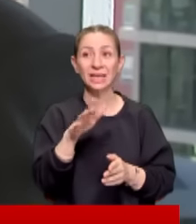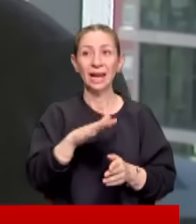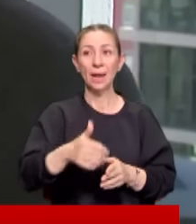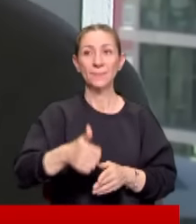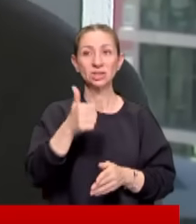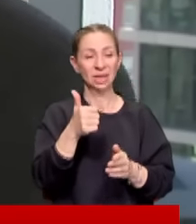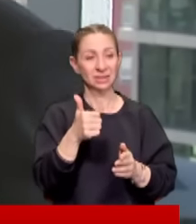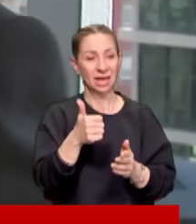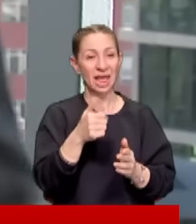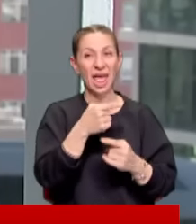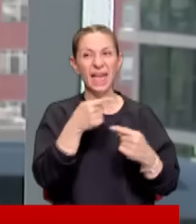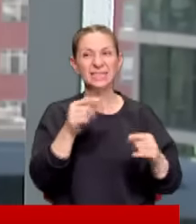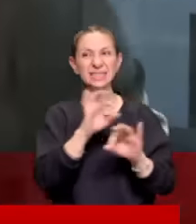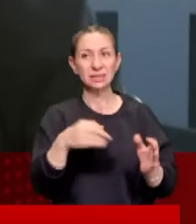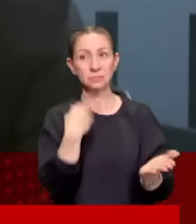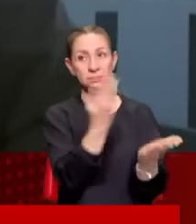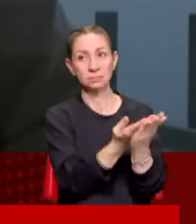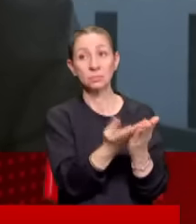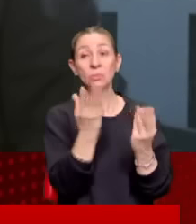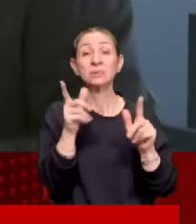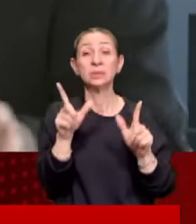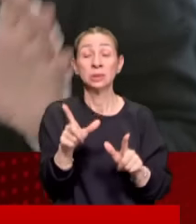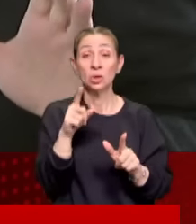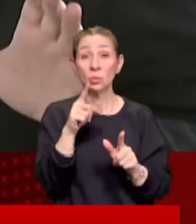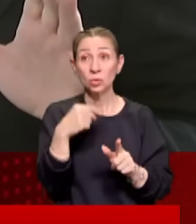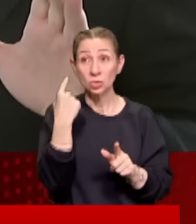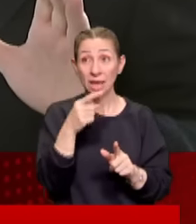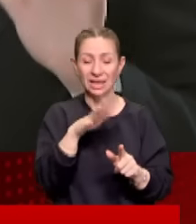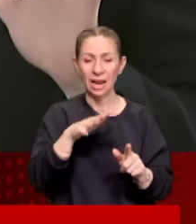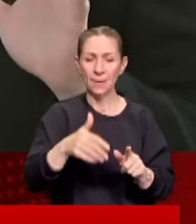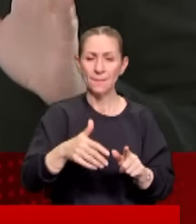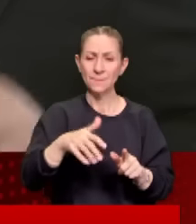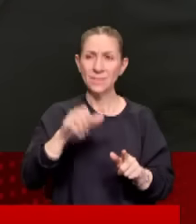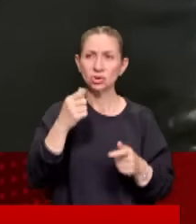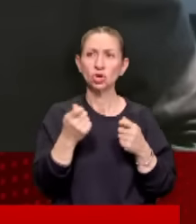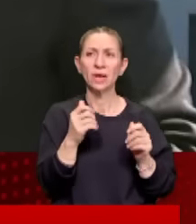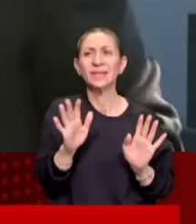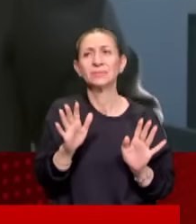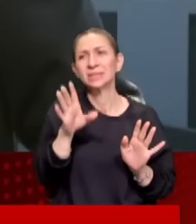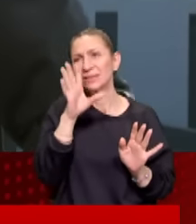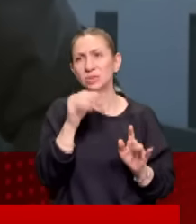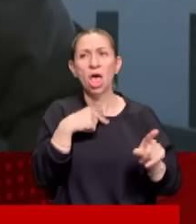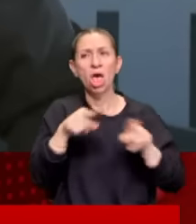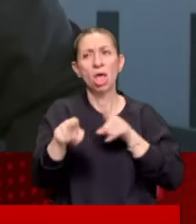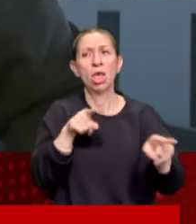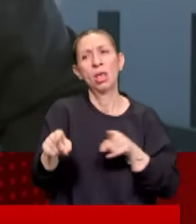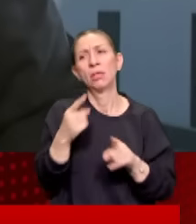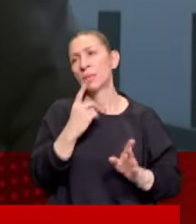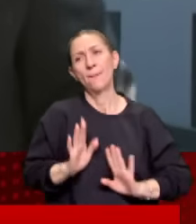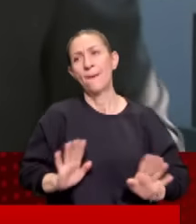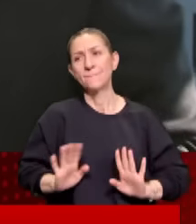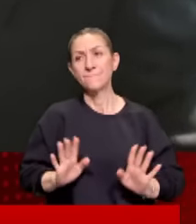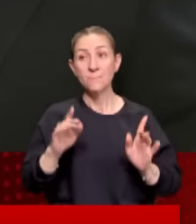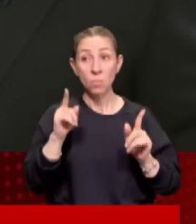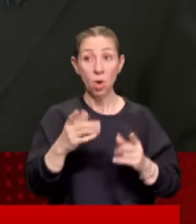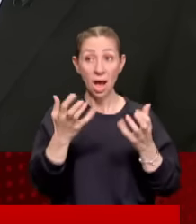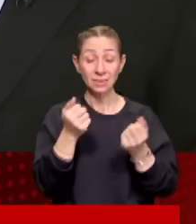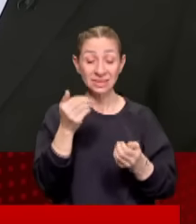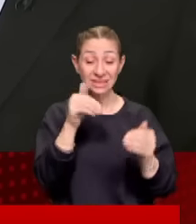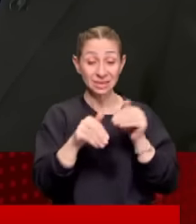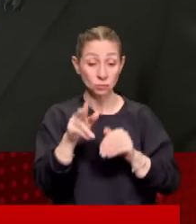başkanlık makamını eksiksiz ifade etmek zorunda. O aşamada ben genel merkeze görevli değilim. O yüzden kimseye itham etmiyorum. Ama bu aldığımız